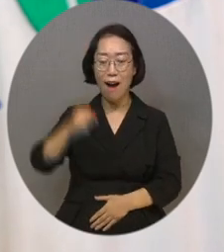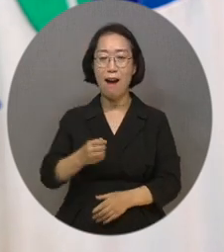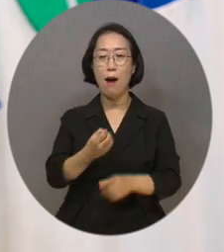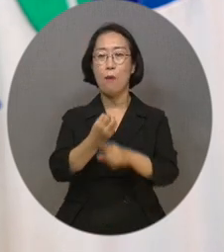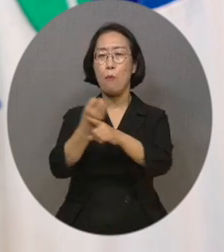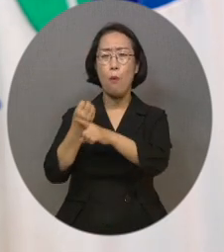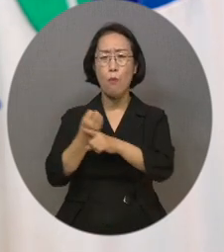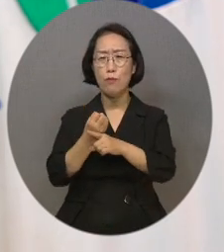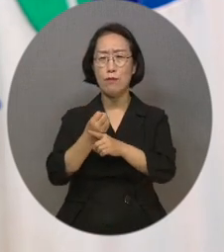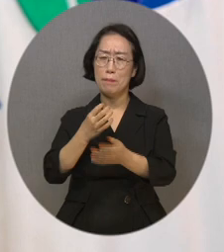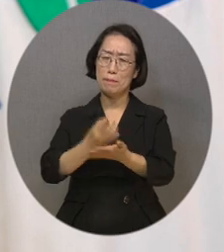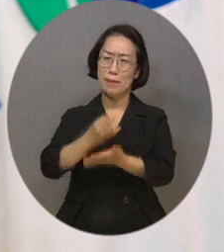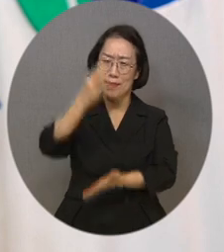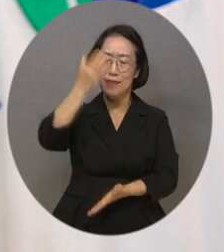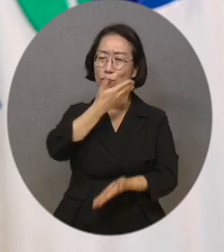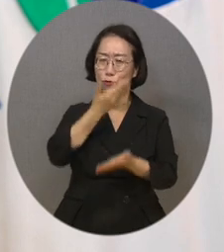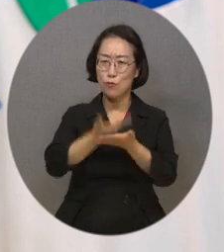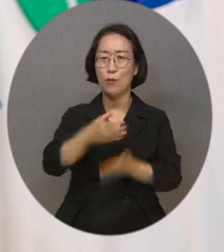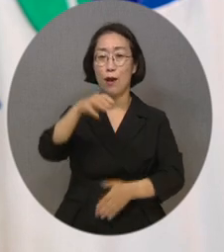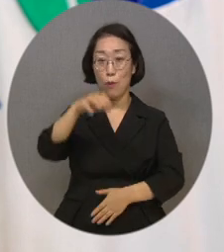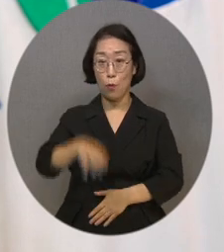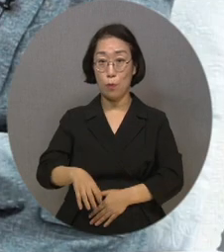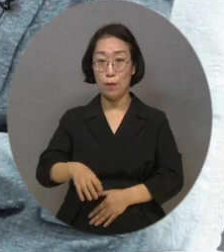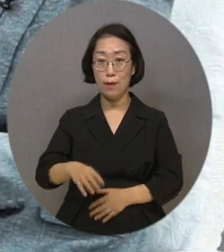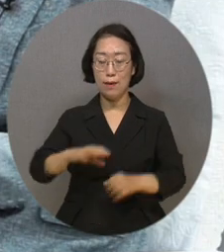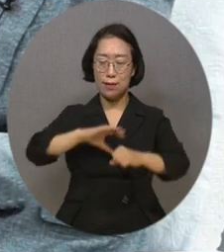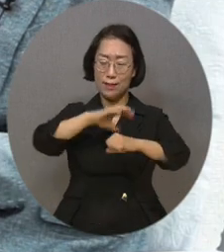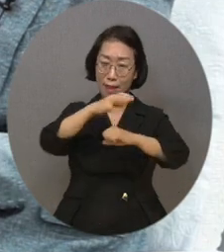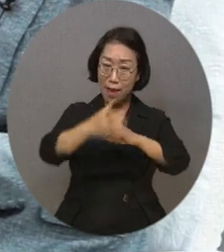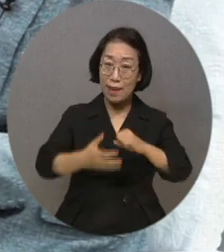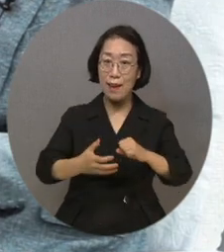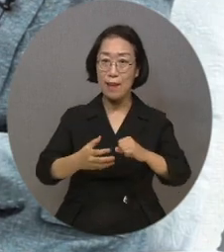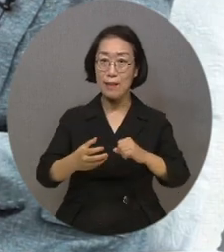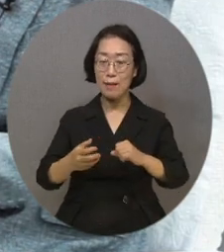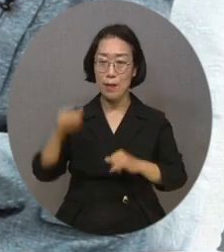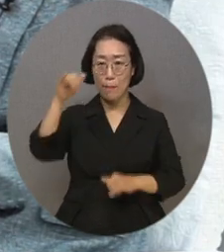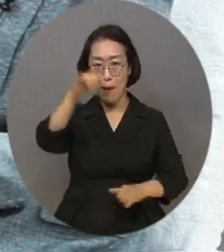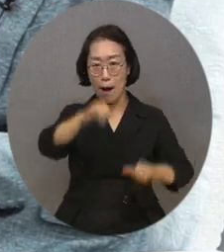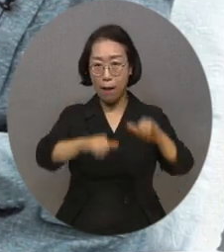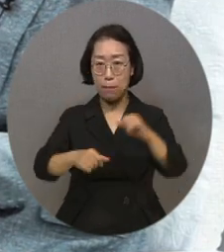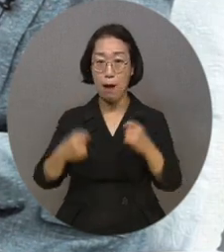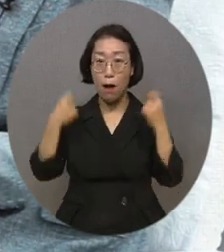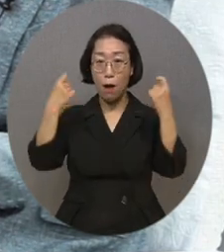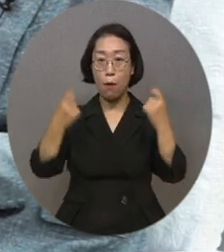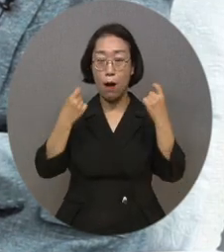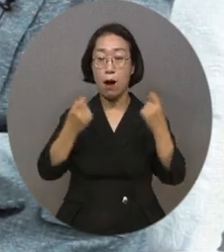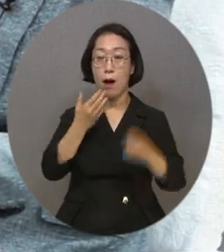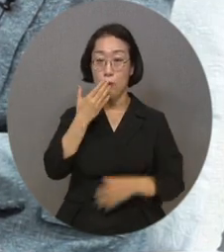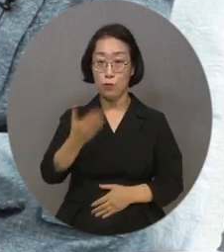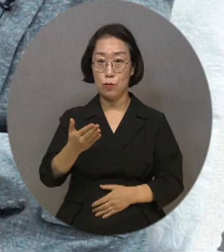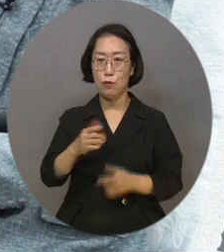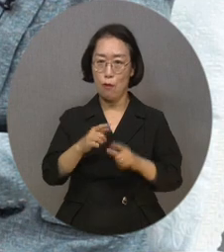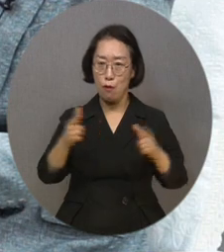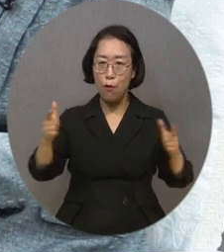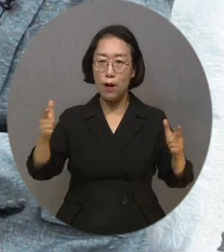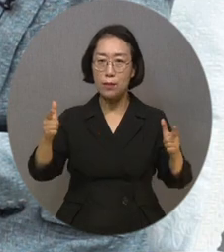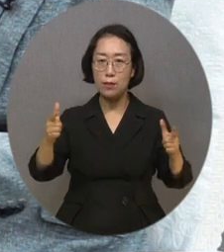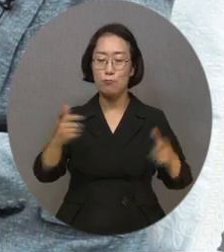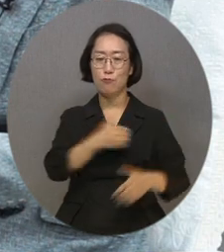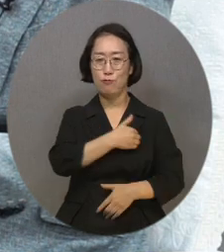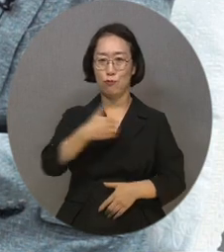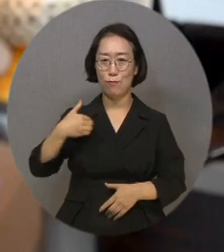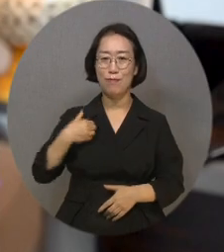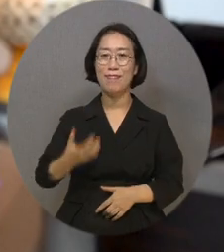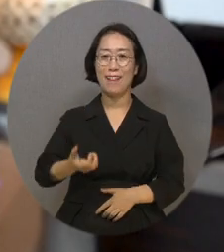이제 세계의 유명 관광지로 저희가 발돋움할 수 있는 그런 자원을 가지고 있다. 그런 말씀을 좀